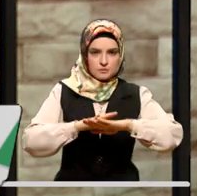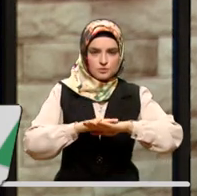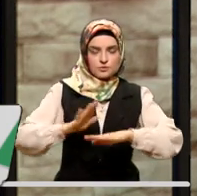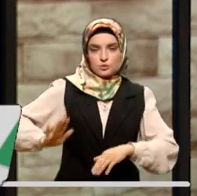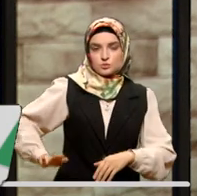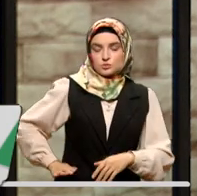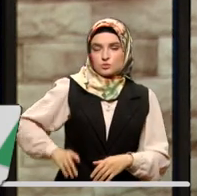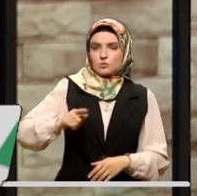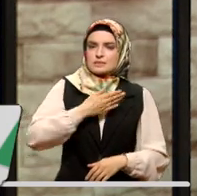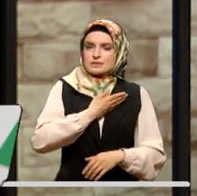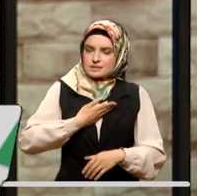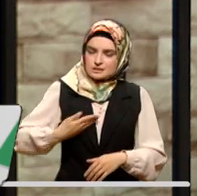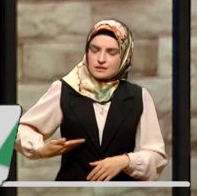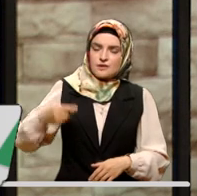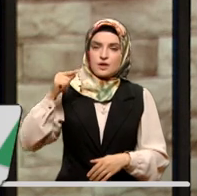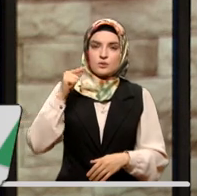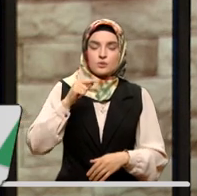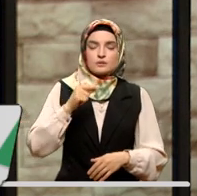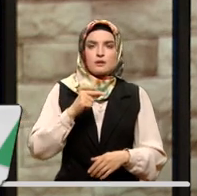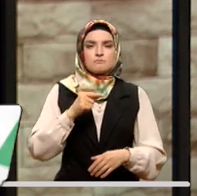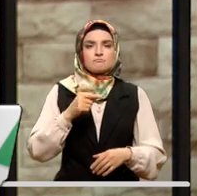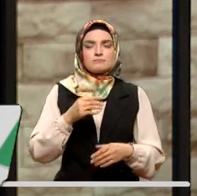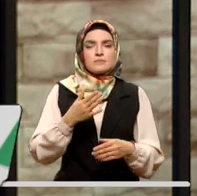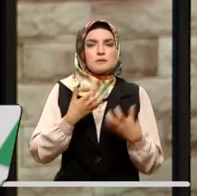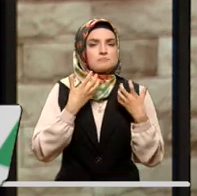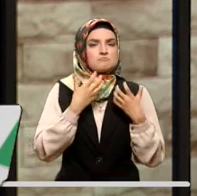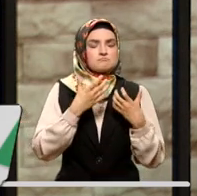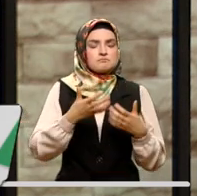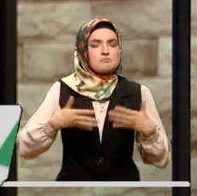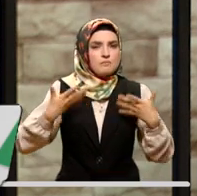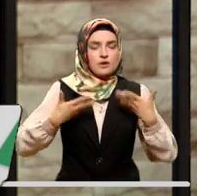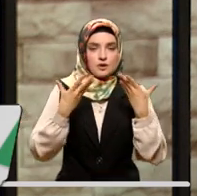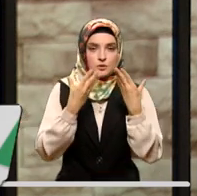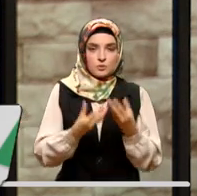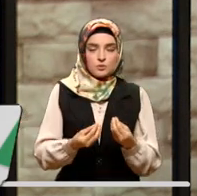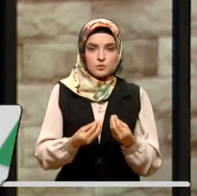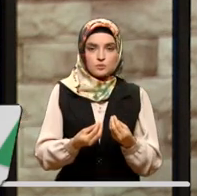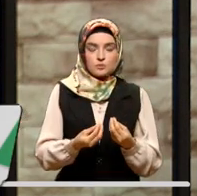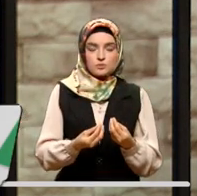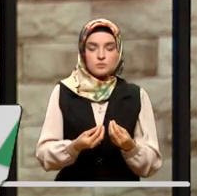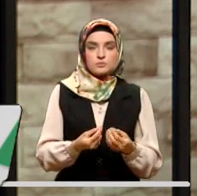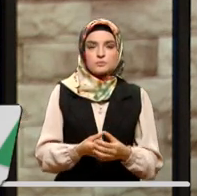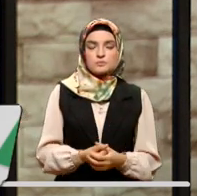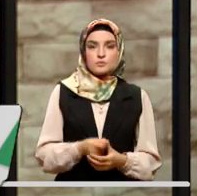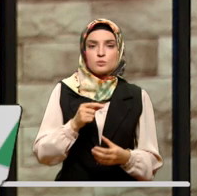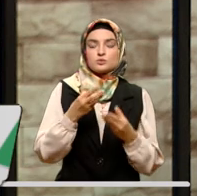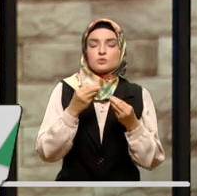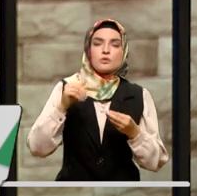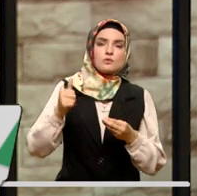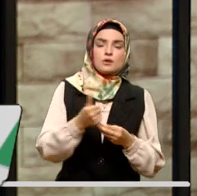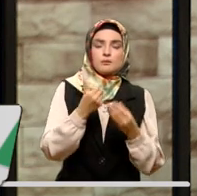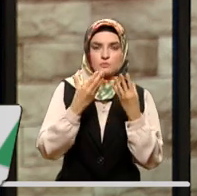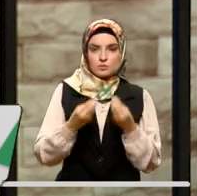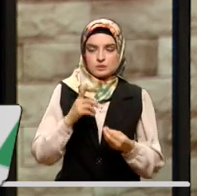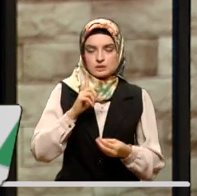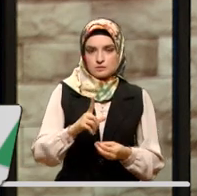onu sever, ona dair bir ilgi duyar, içinde olmak ister, Bunu çok önemsemeliyiz. Bu